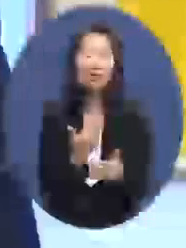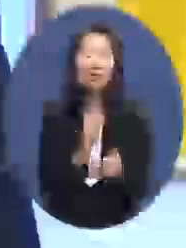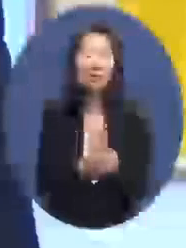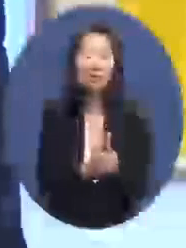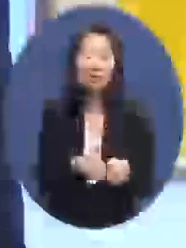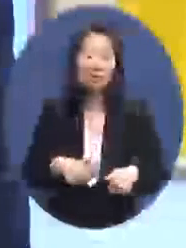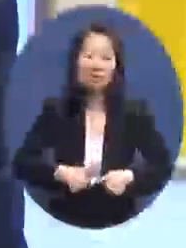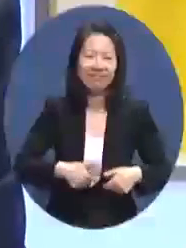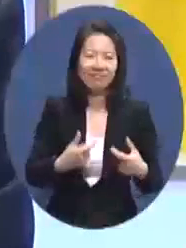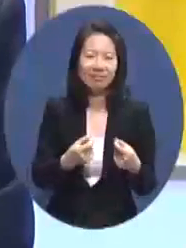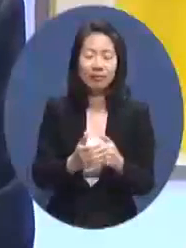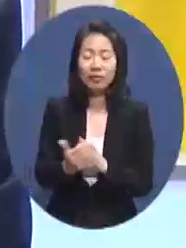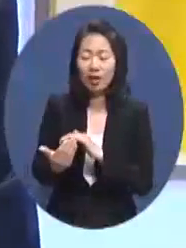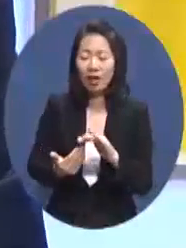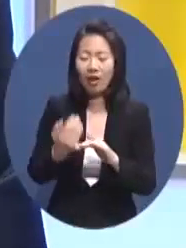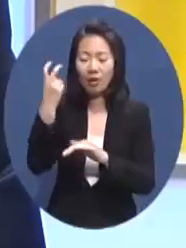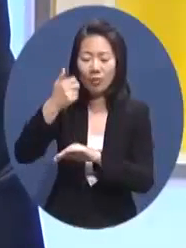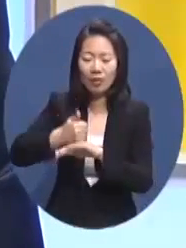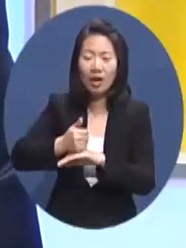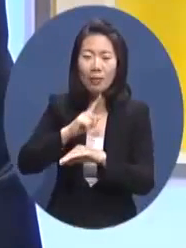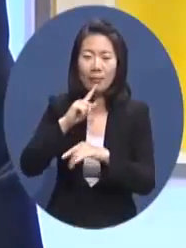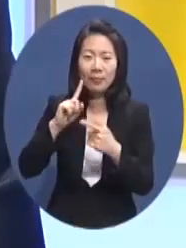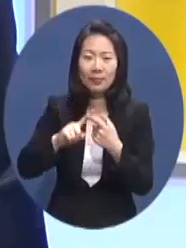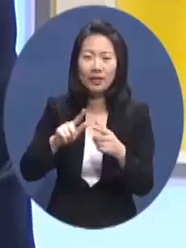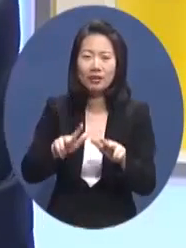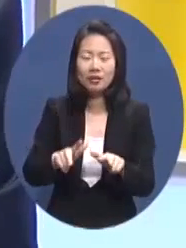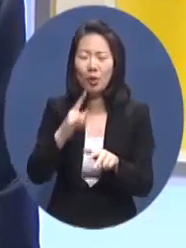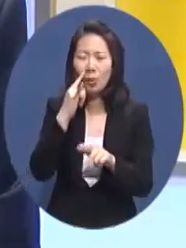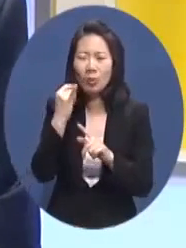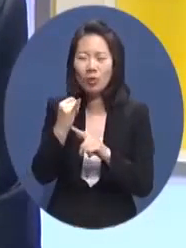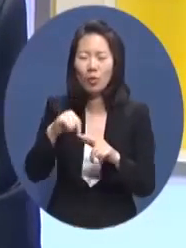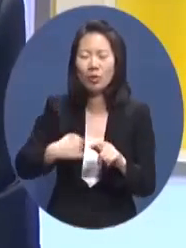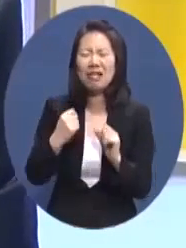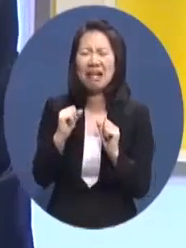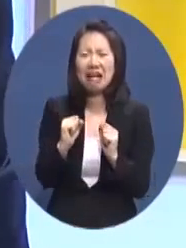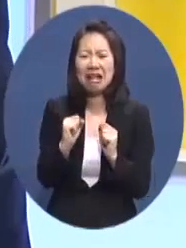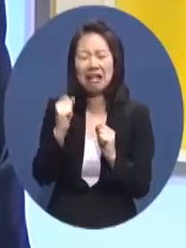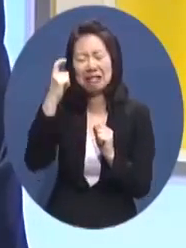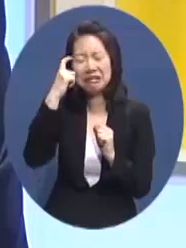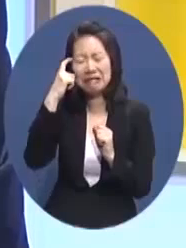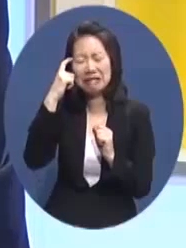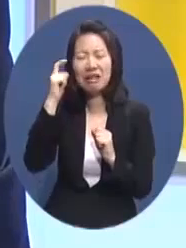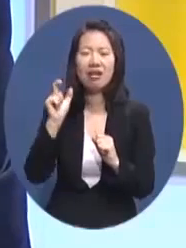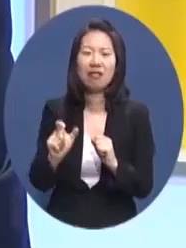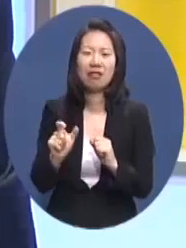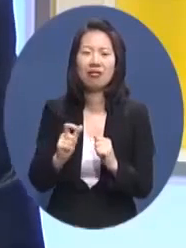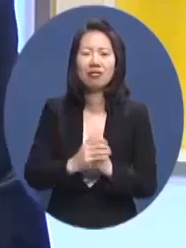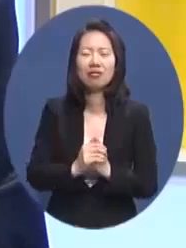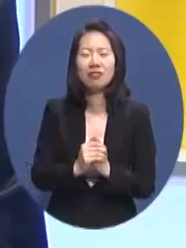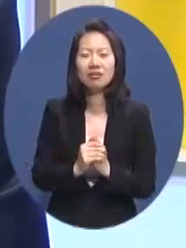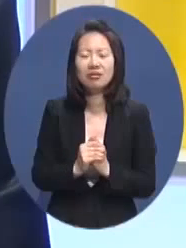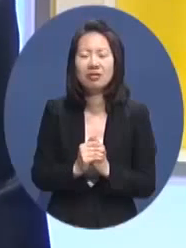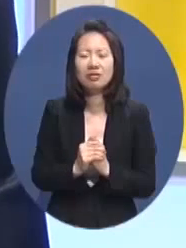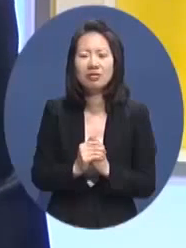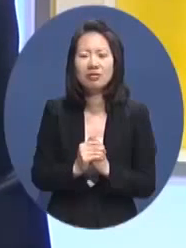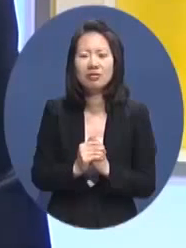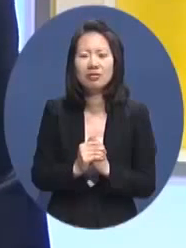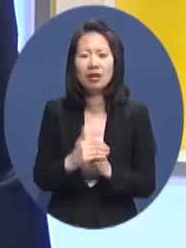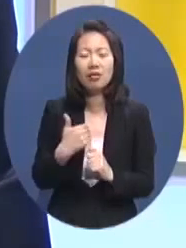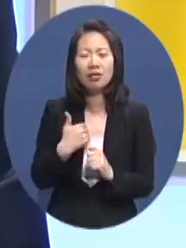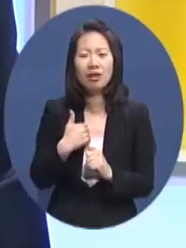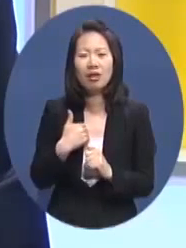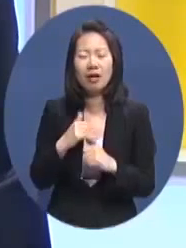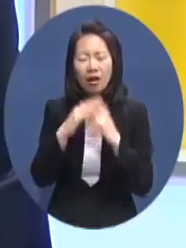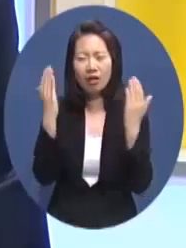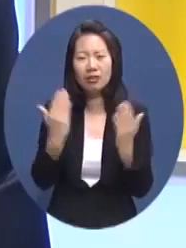아까 검사 결과에서도 말씀드렸지만 어머님께서 지금 혼자 있으시다라는 생각이 너무 많으신 것 같아요. 지금 내가